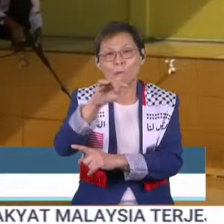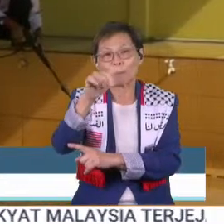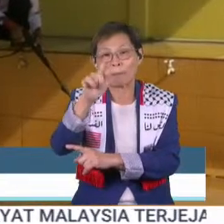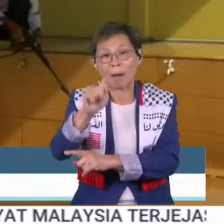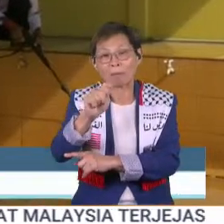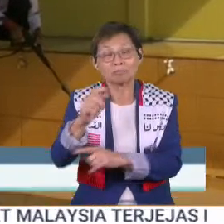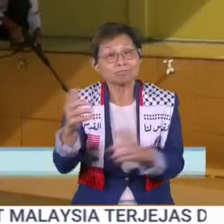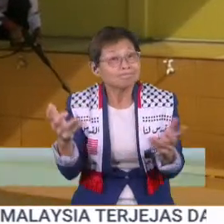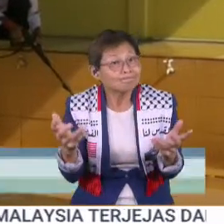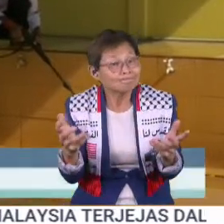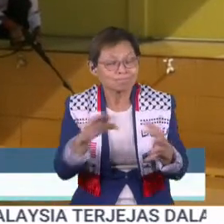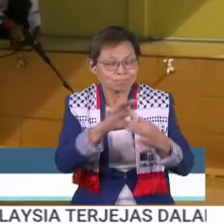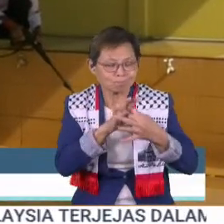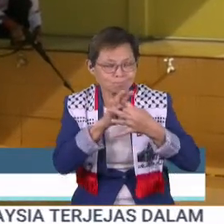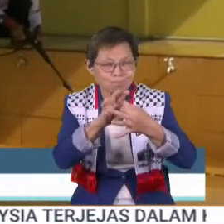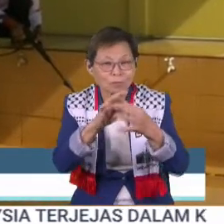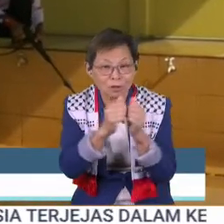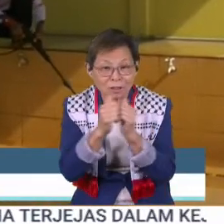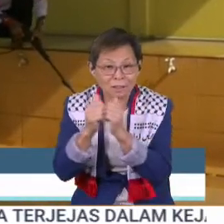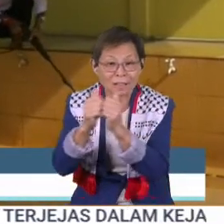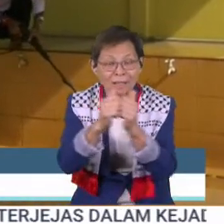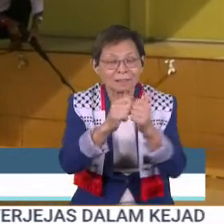membuat gotong royong bersama dengan